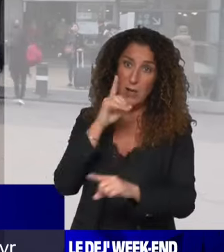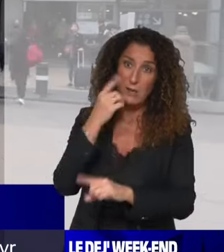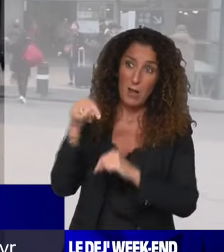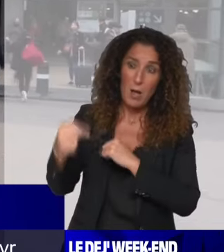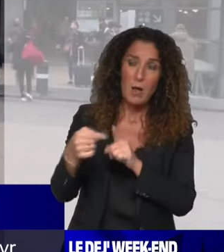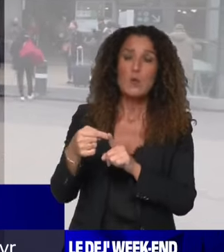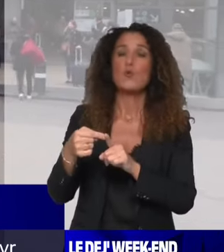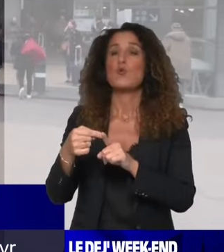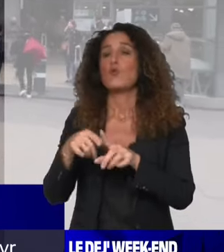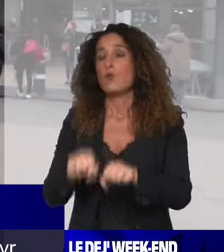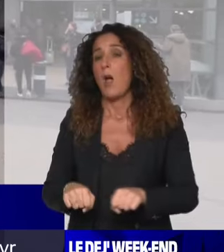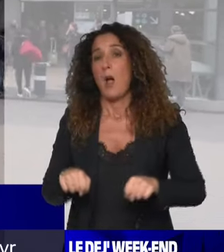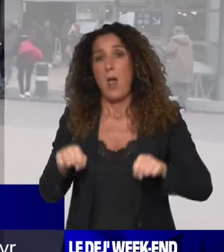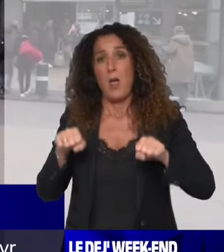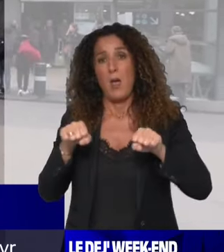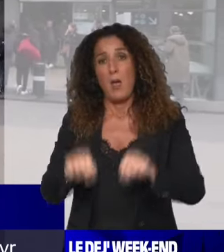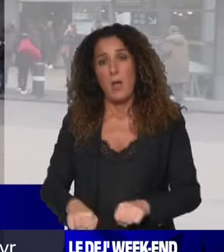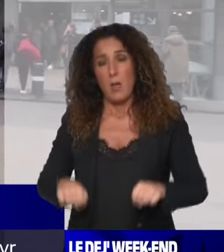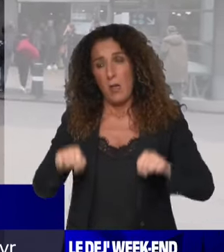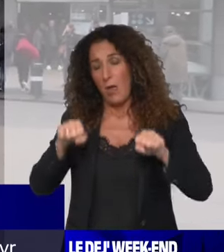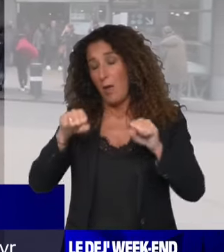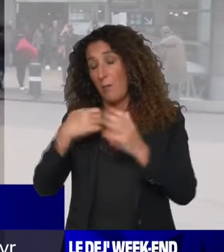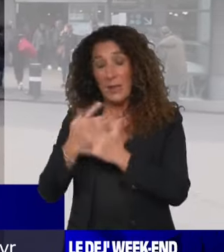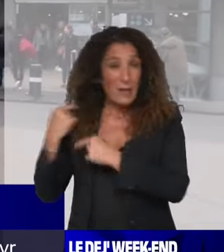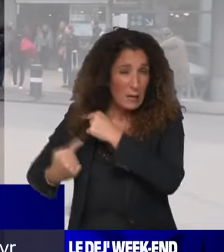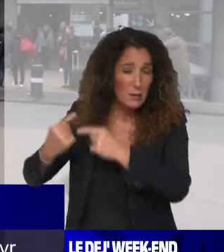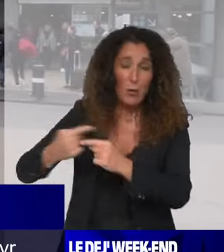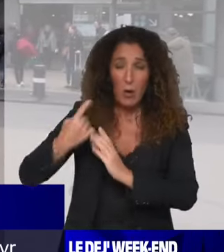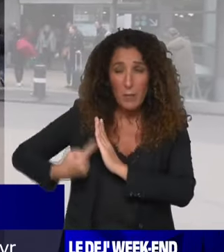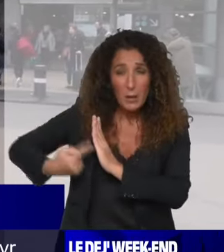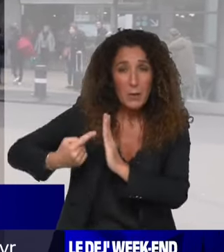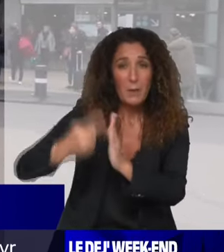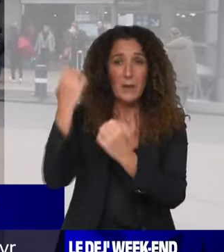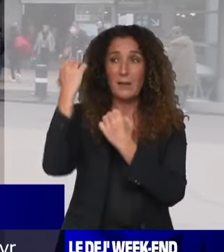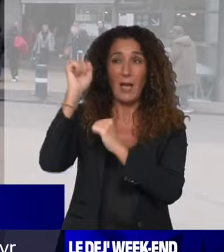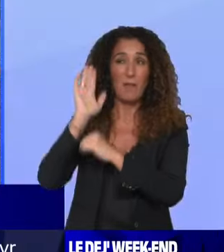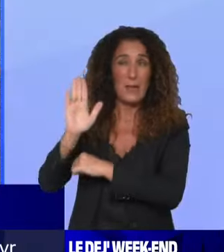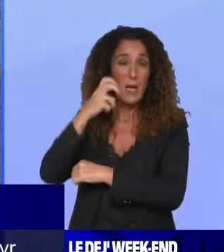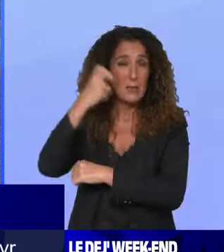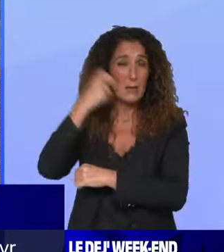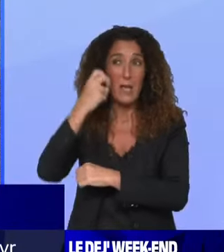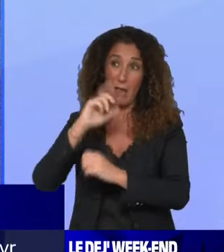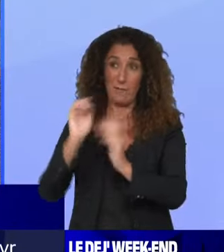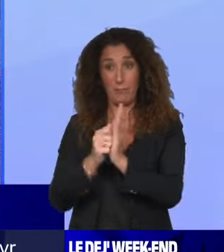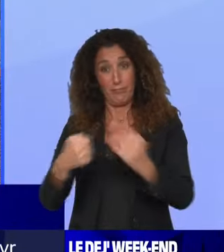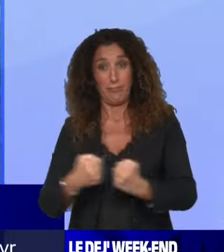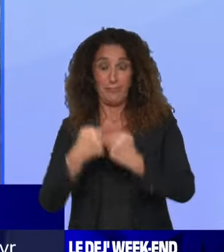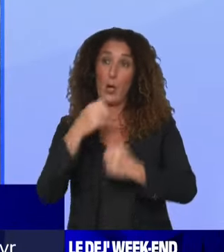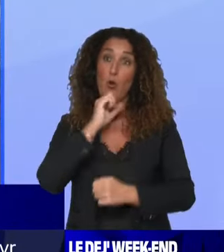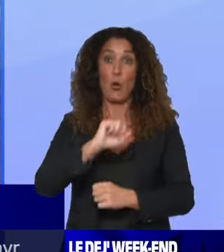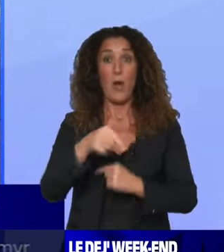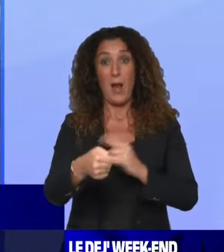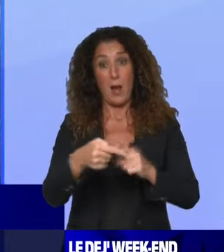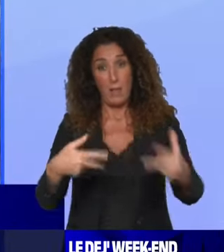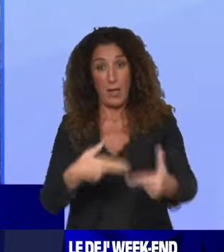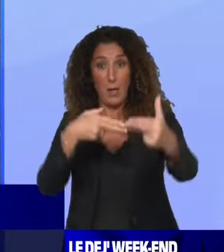de décembre. C'est un peu une tradition maintenant, la grève de la SNCF au moment des fêtes de fin d'année, au moment de la période